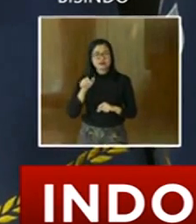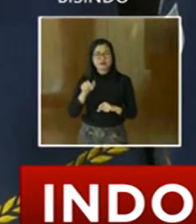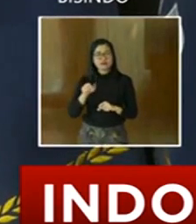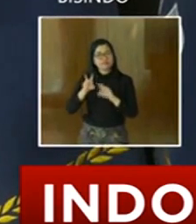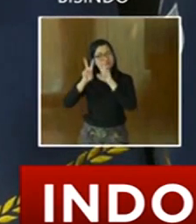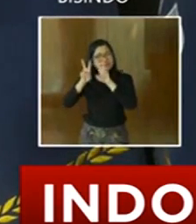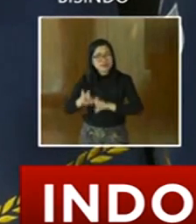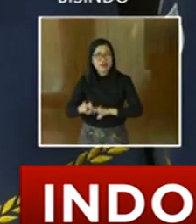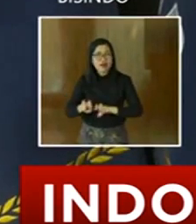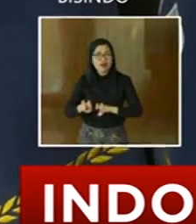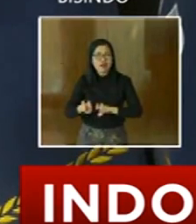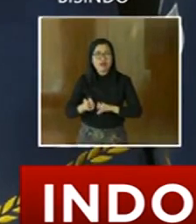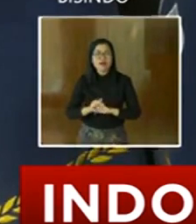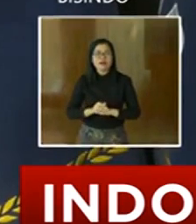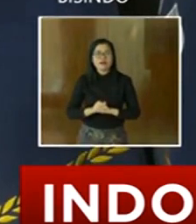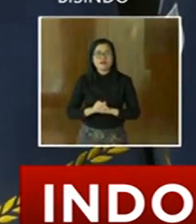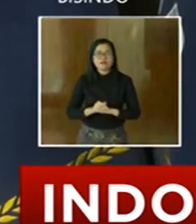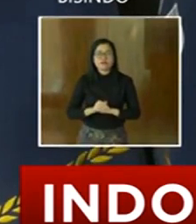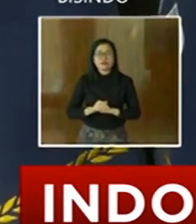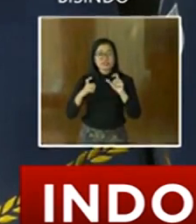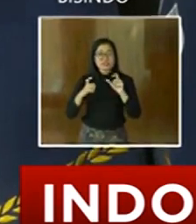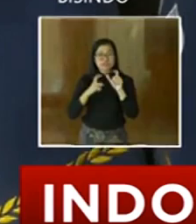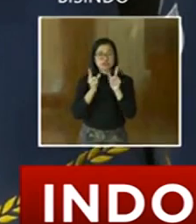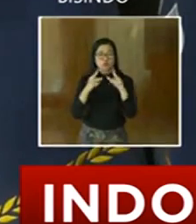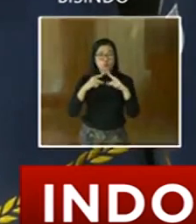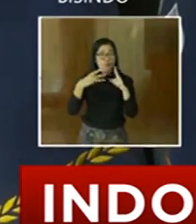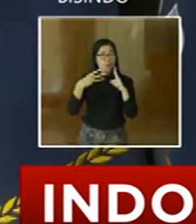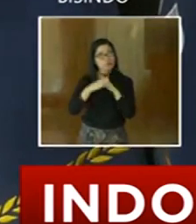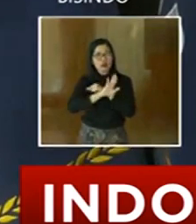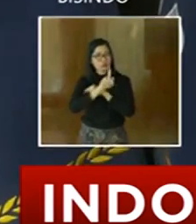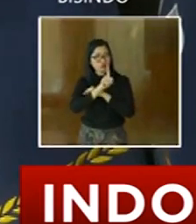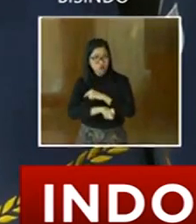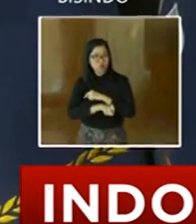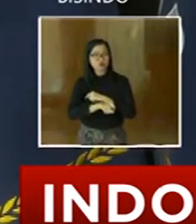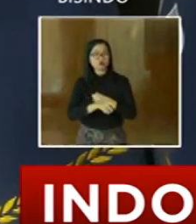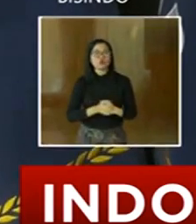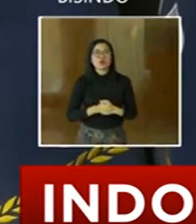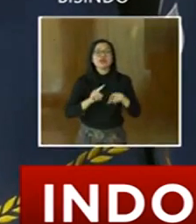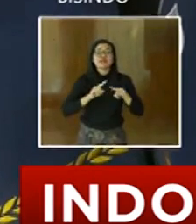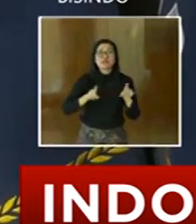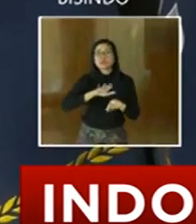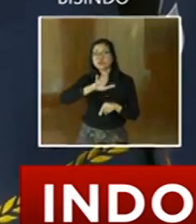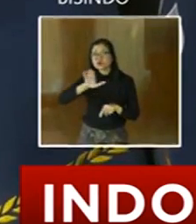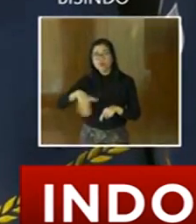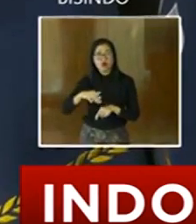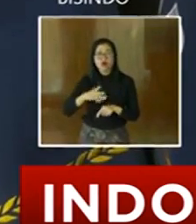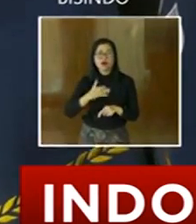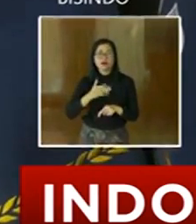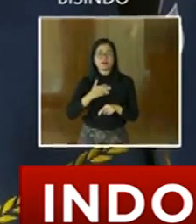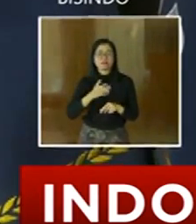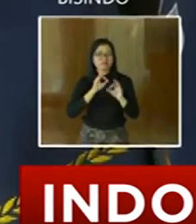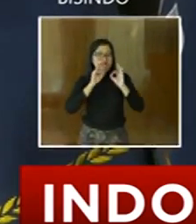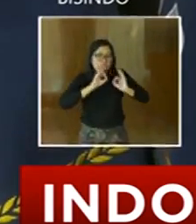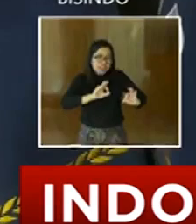memang tidak terlalu diindikasikan untuk merekam Sweep karena memang kontaknya tidak signifikan tetapi seluruh karena akan kita